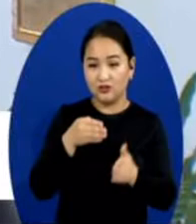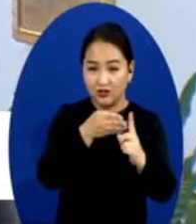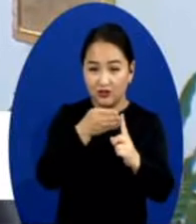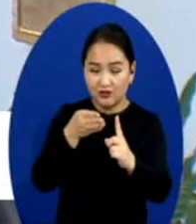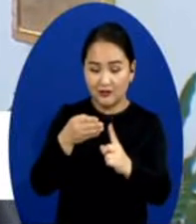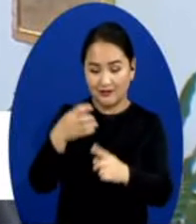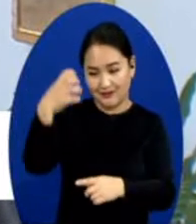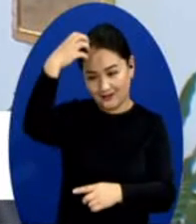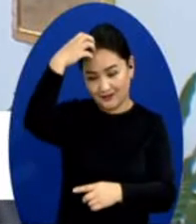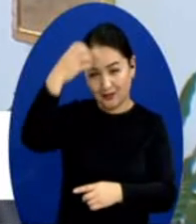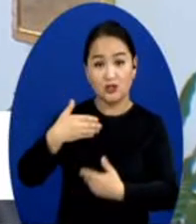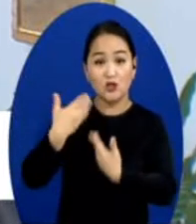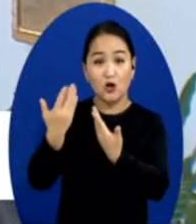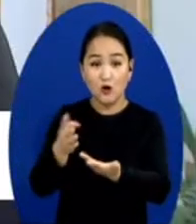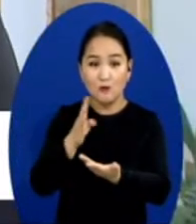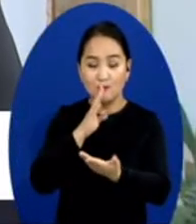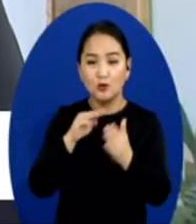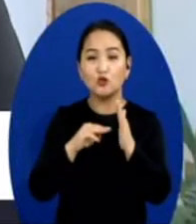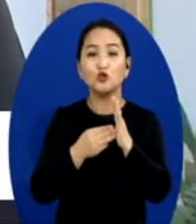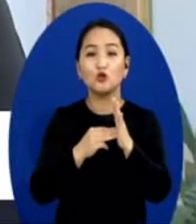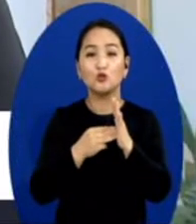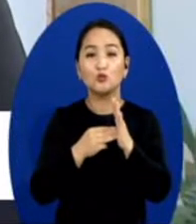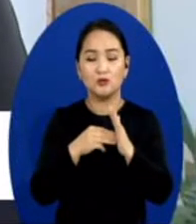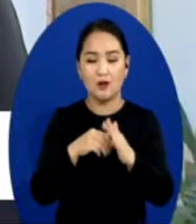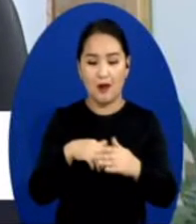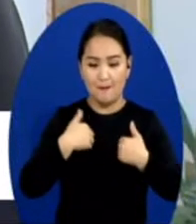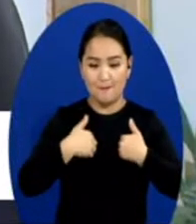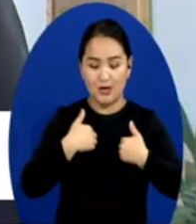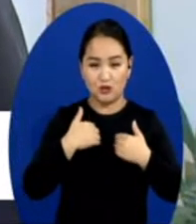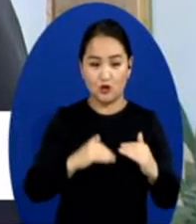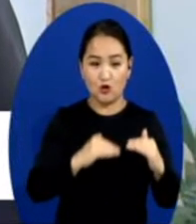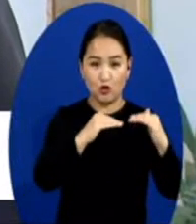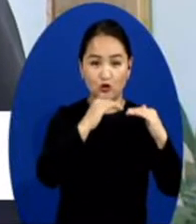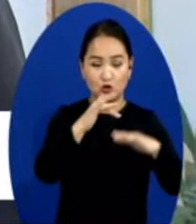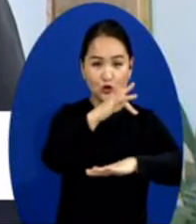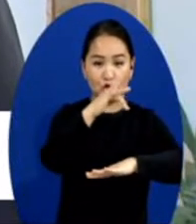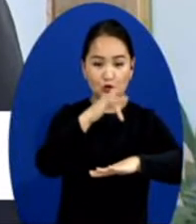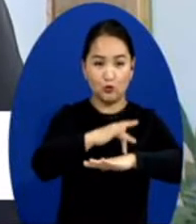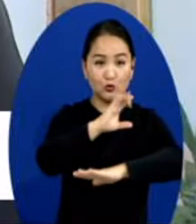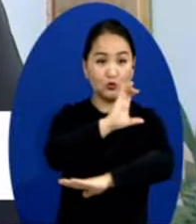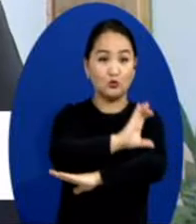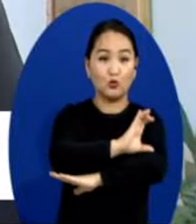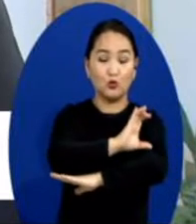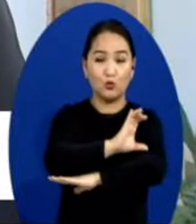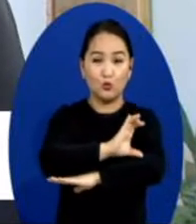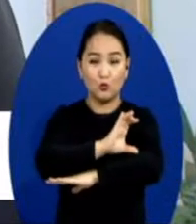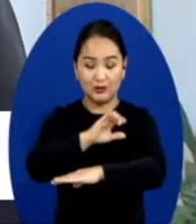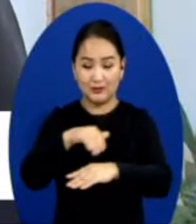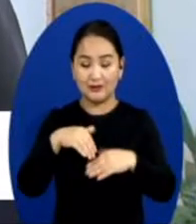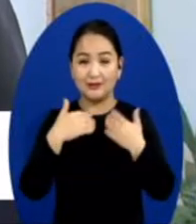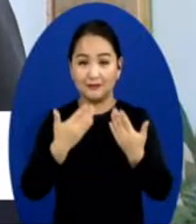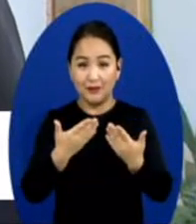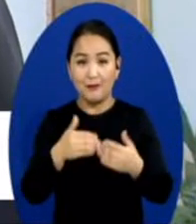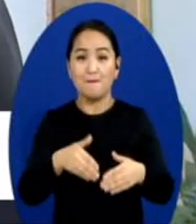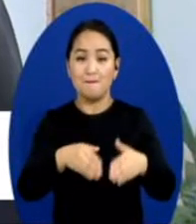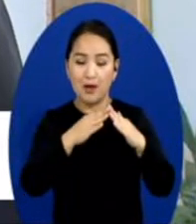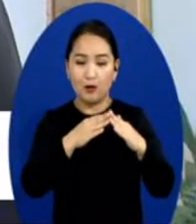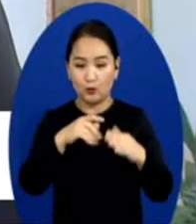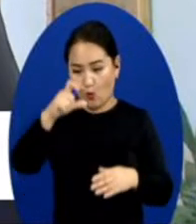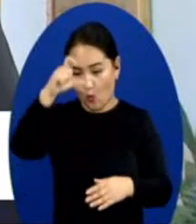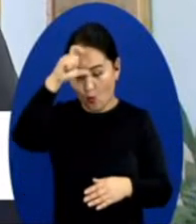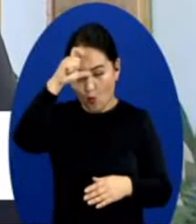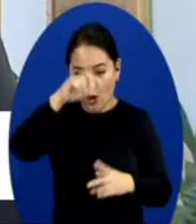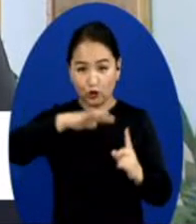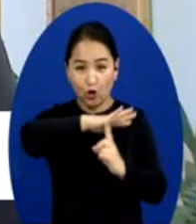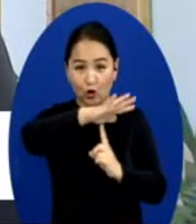засгийн газарт өгөө гэж ингэж одоо төлөвлөж тэгэхээр багшийн хөгжлийн төвүүдийг суулуудаар байгуулад багшийн хөгжлийн төвүүдийн ухаалаг орчныг бий